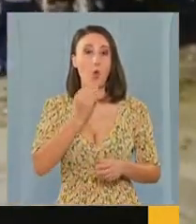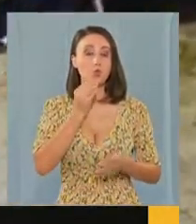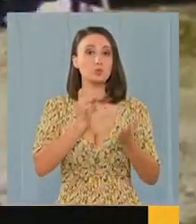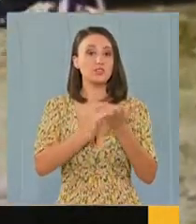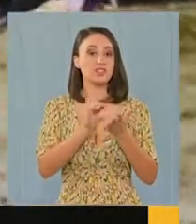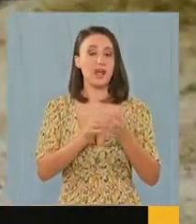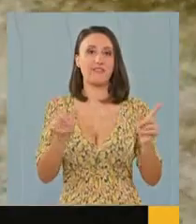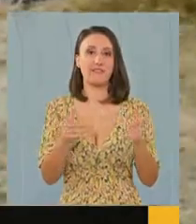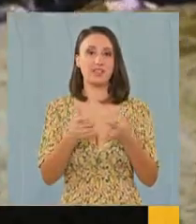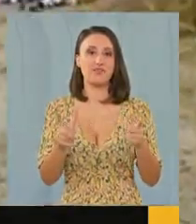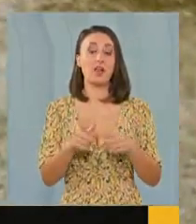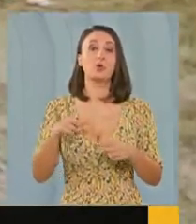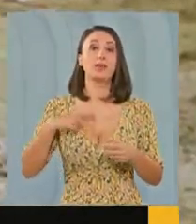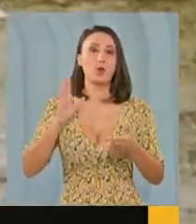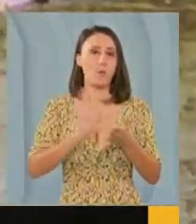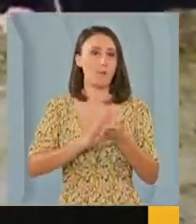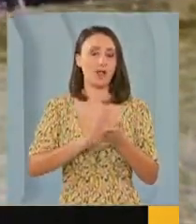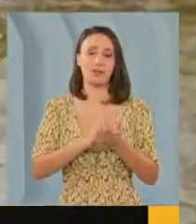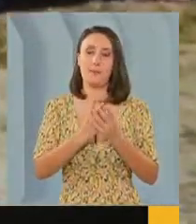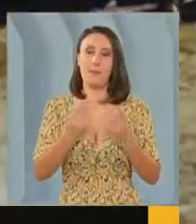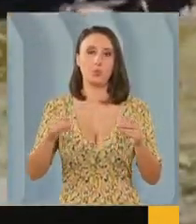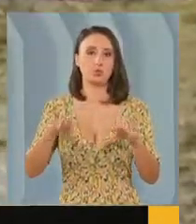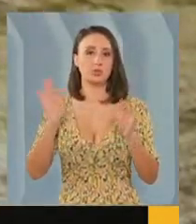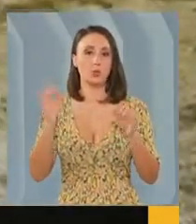la festivalurile de muzică este o practică tot mai des